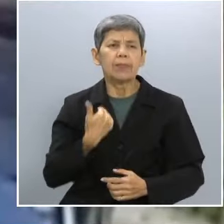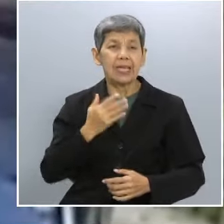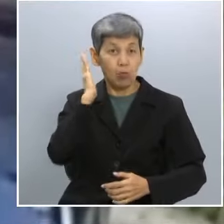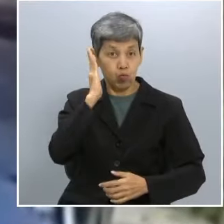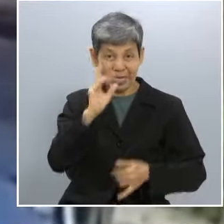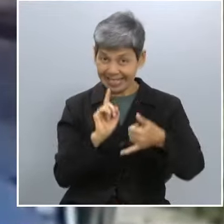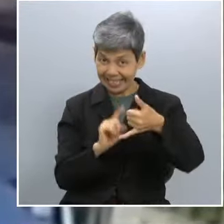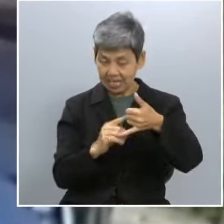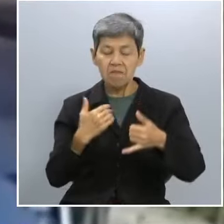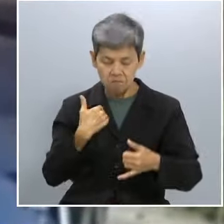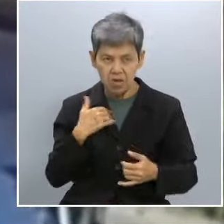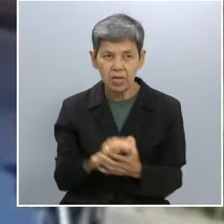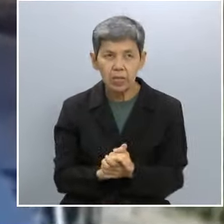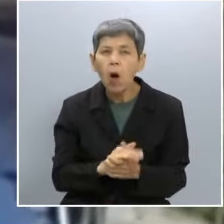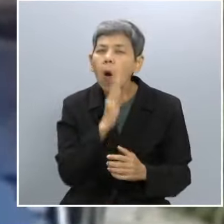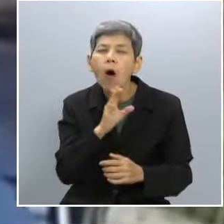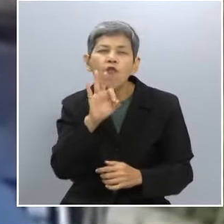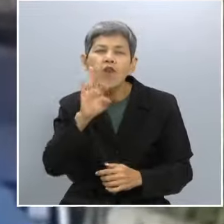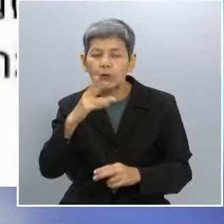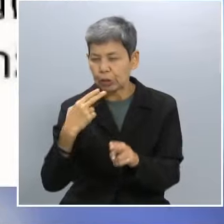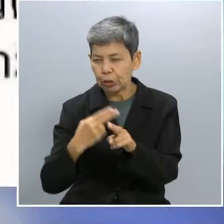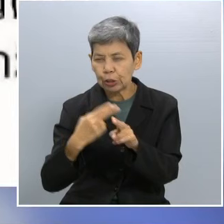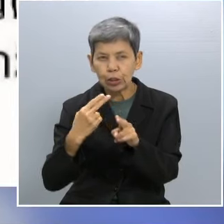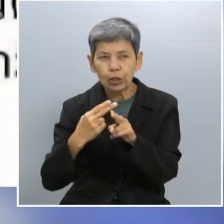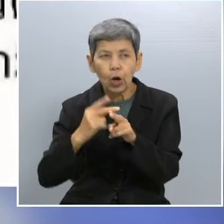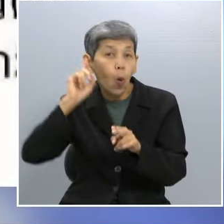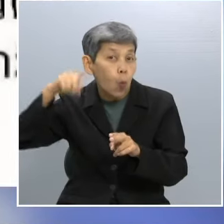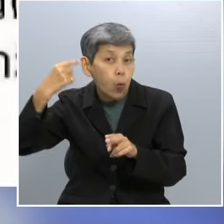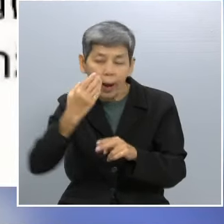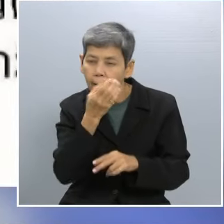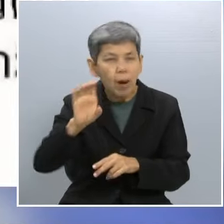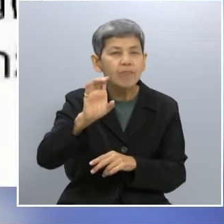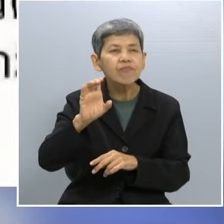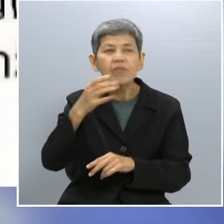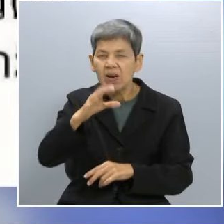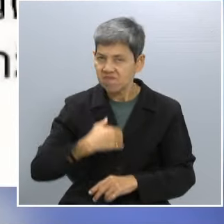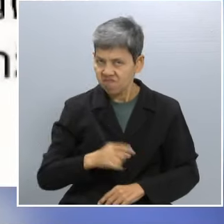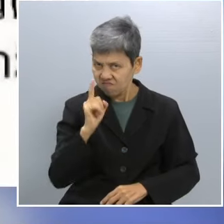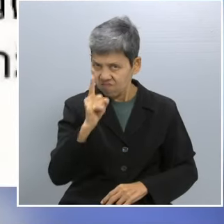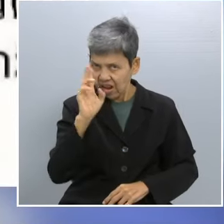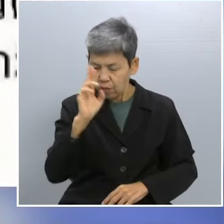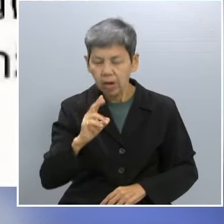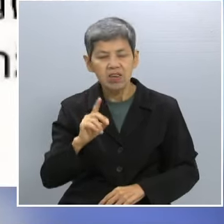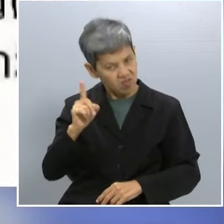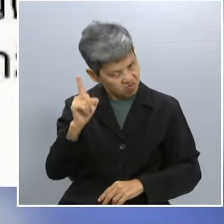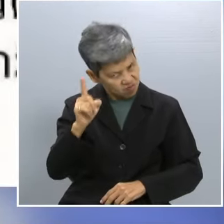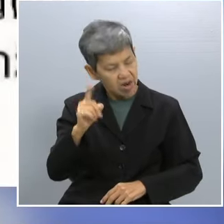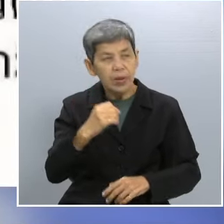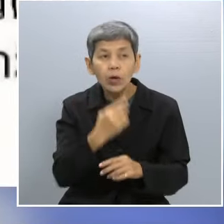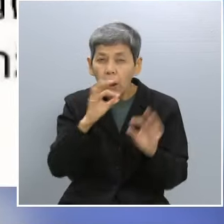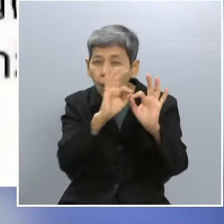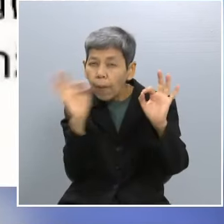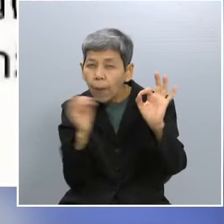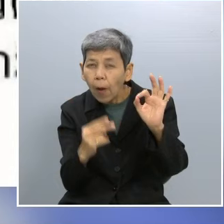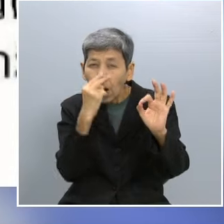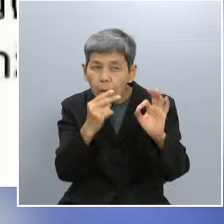เ่นยังมีการสร้าง Facebookเป็นชื่อของนางสาวฮากิมขึ้นมาโพสต์คมคครูแฟนสาวตัวเองครับนี่ฮะ